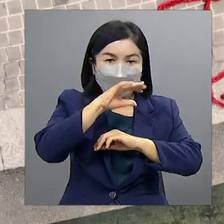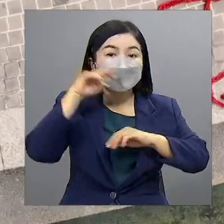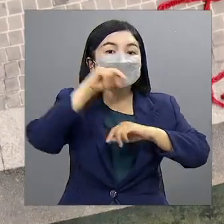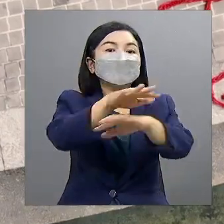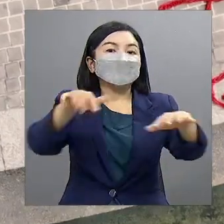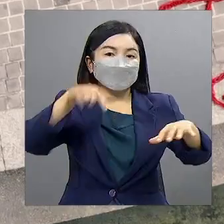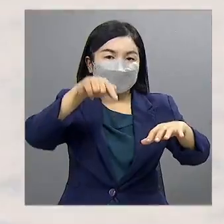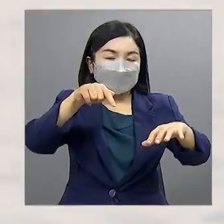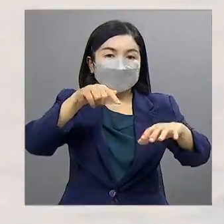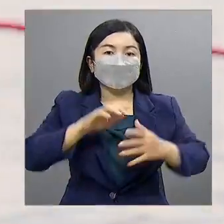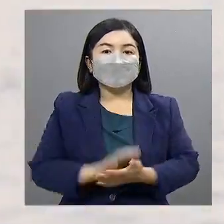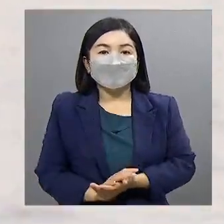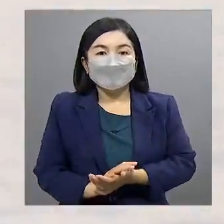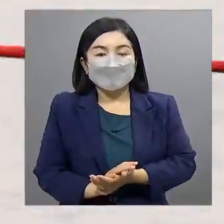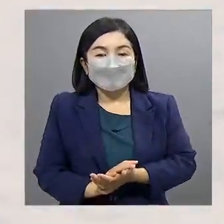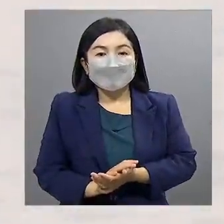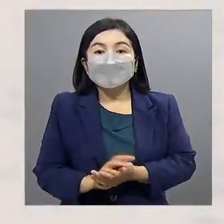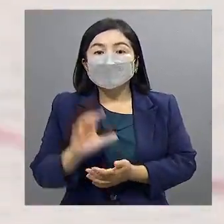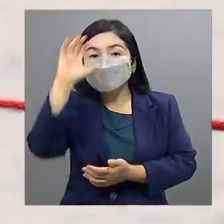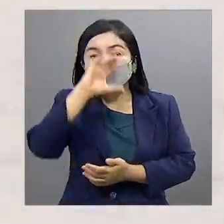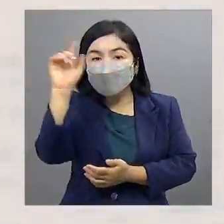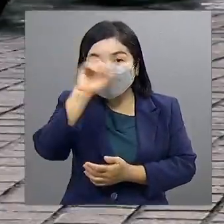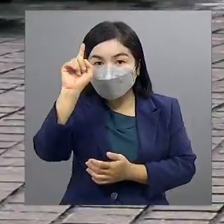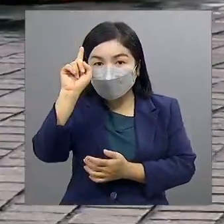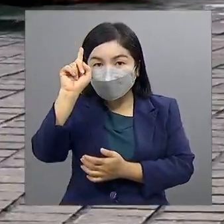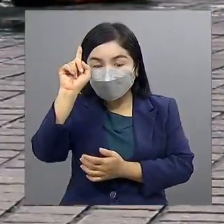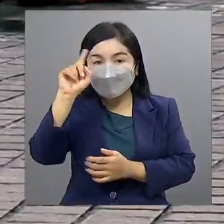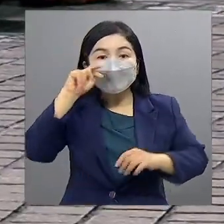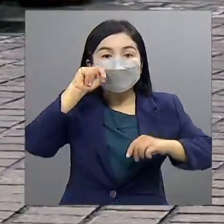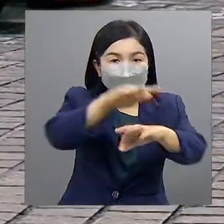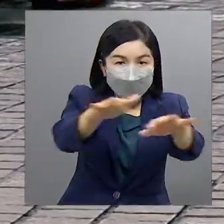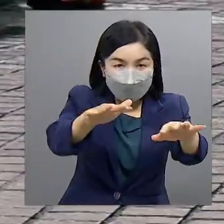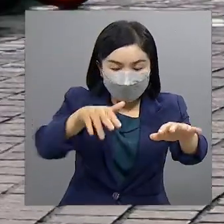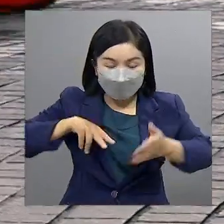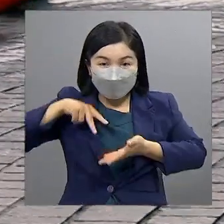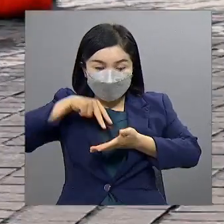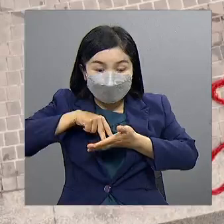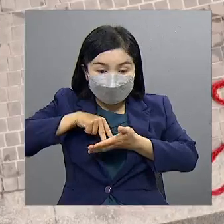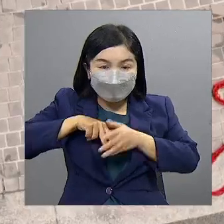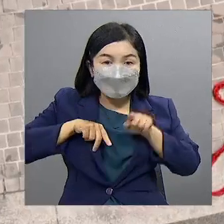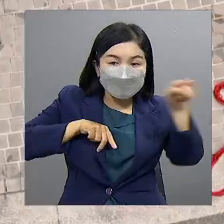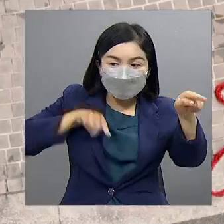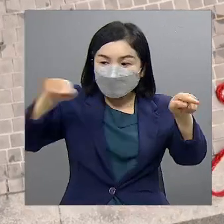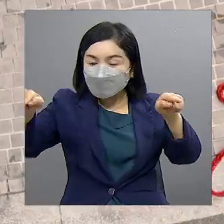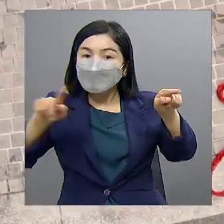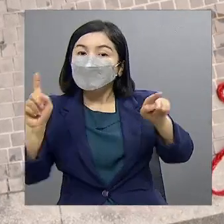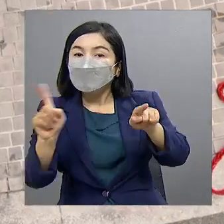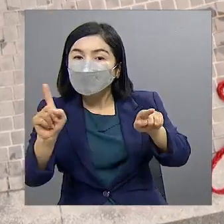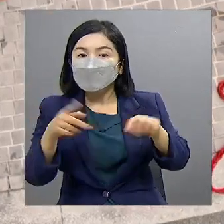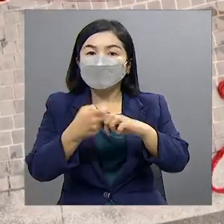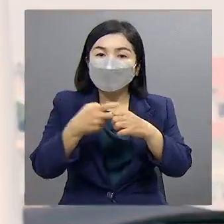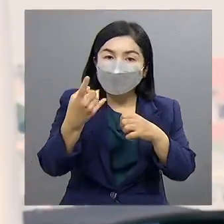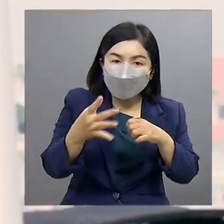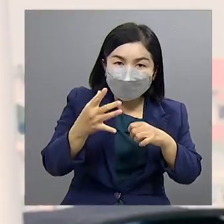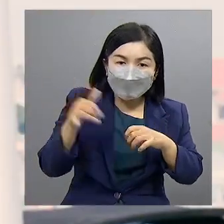มันเอาไว้สื่อสารระหว่างคนข้างบนกับนักดำน้ำที่อยู่ข้างล่างครับว่าให้เขาไปทางไหนเขามีปัญหาอะไรเกิดอะไรขึ้นให้สื่อส